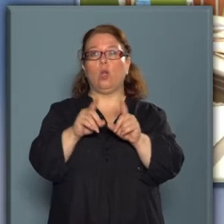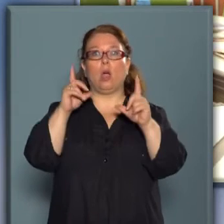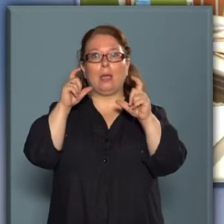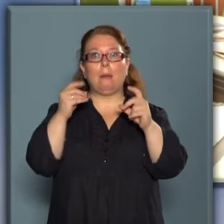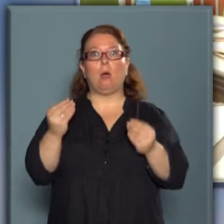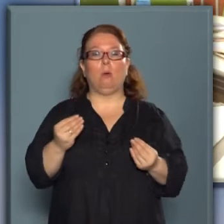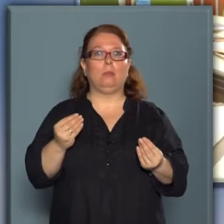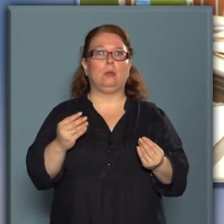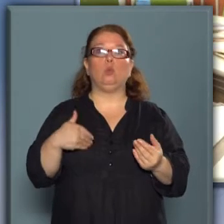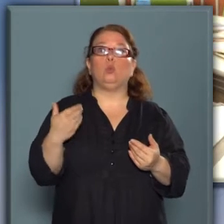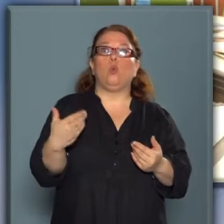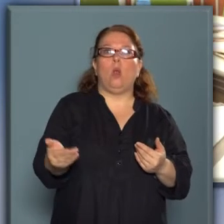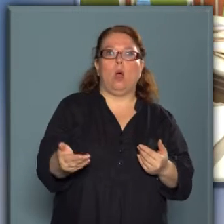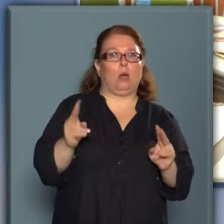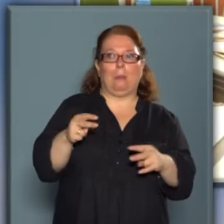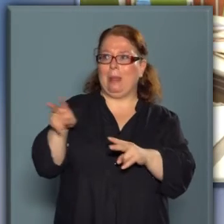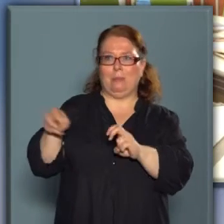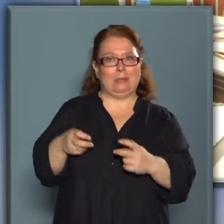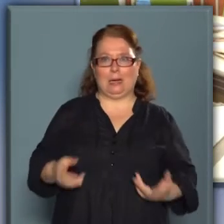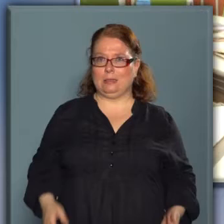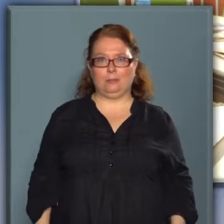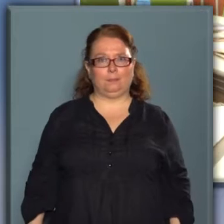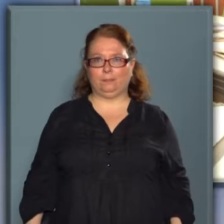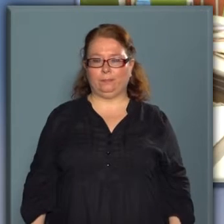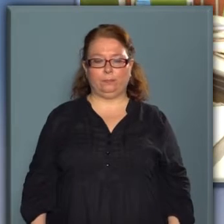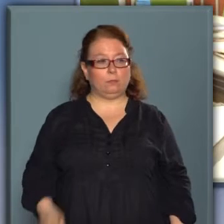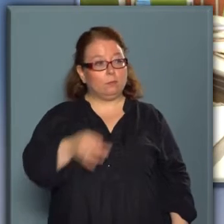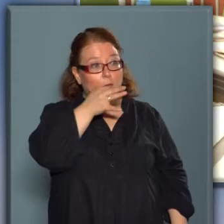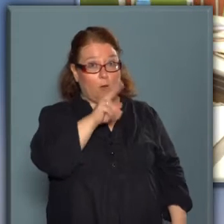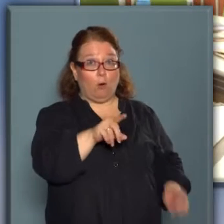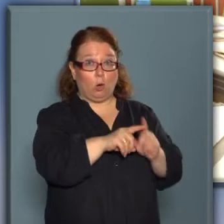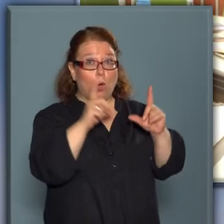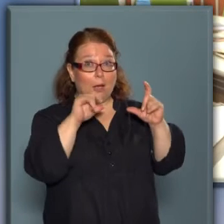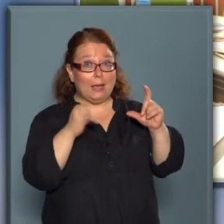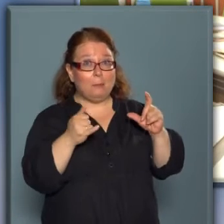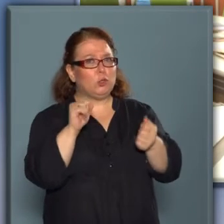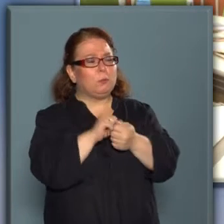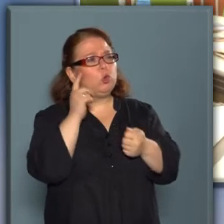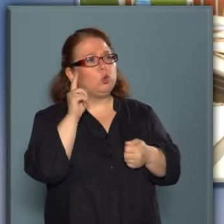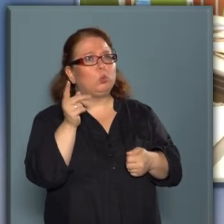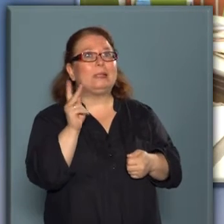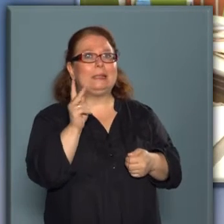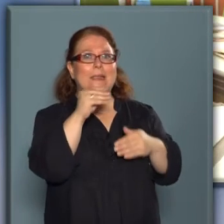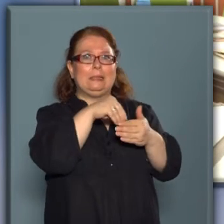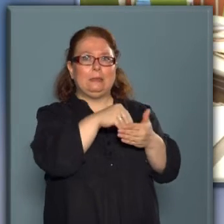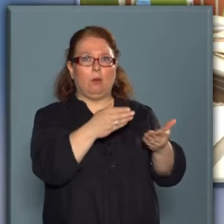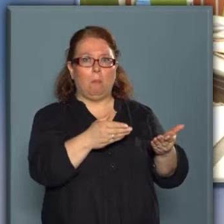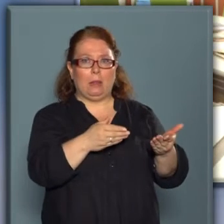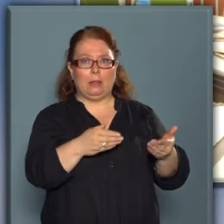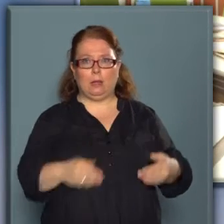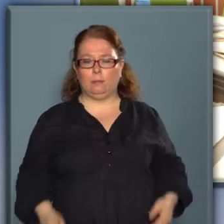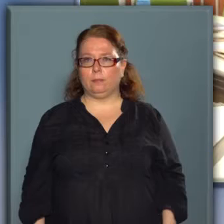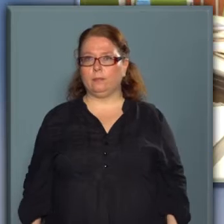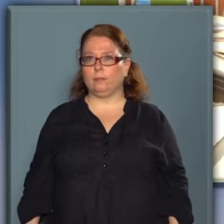képek, amiket utólag nem tudunk beszerezni. Meg vannak olyan képek, hogy nem biztos, hogy tudják, hogy kit ábrázol a fotó,